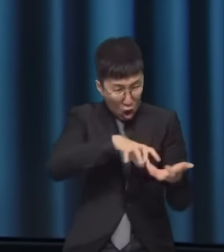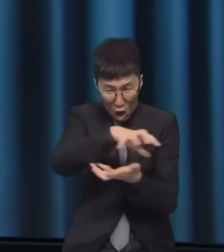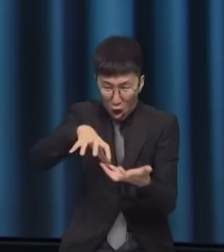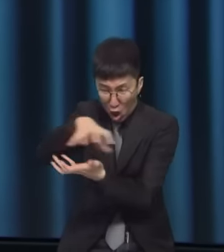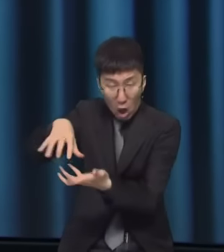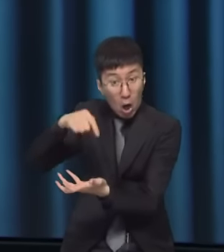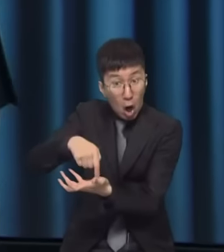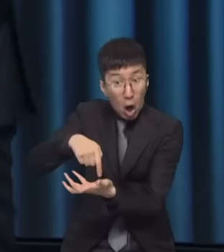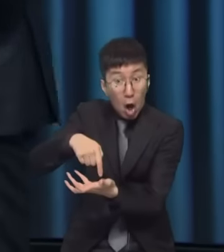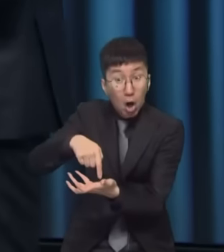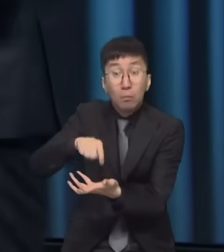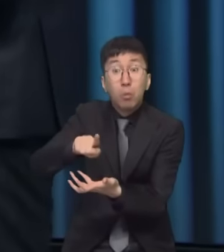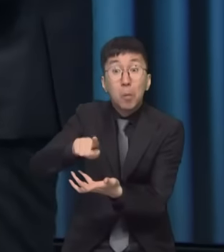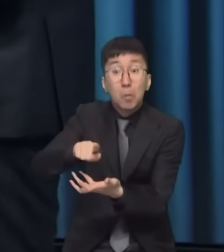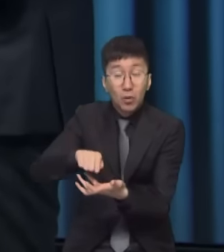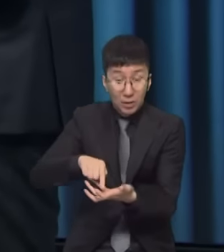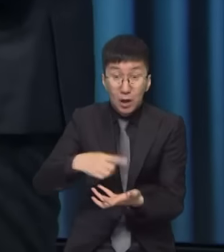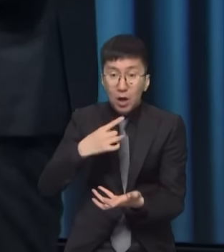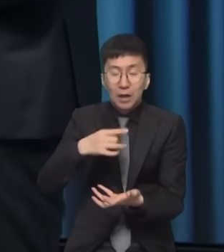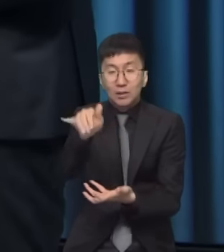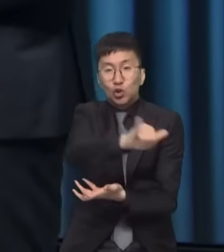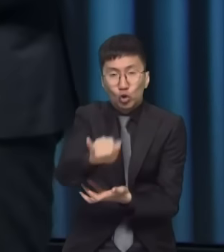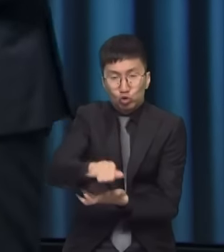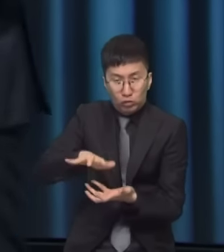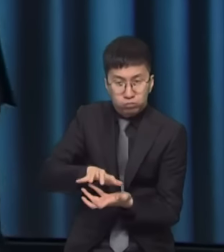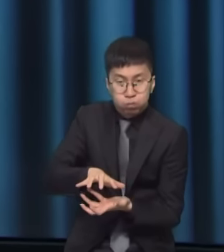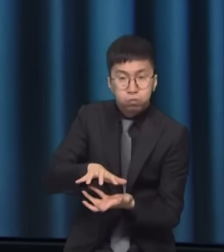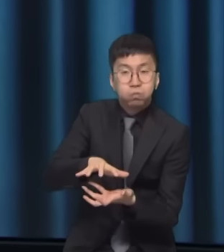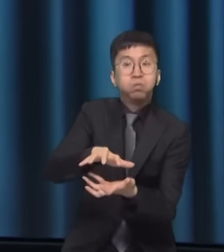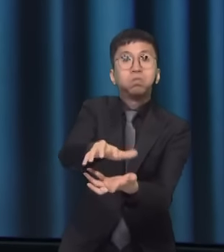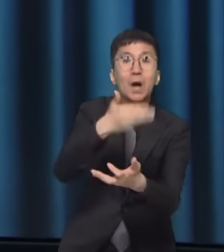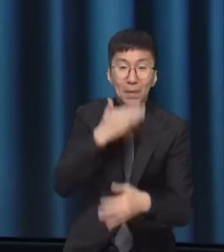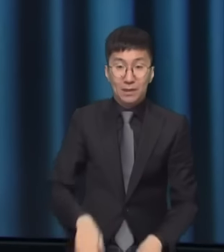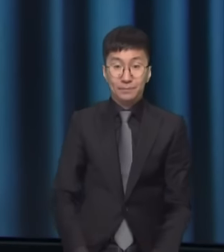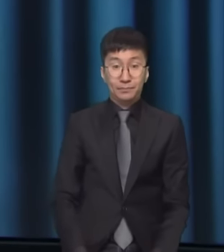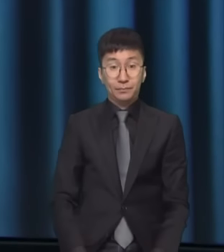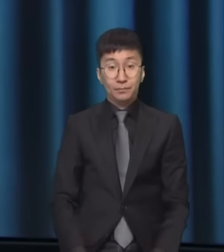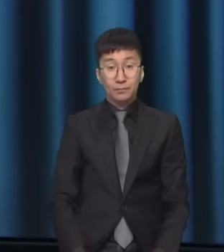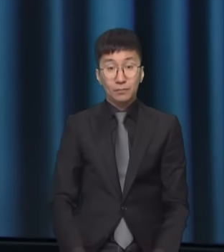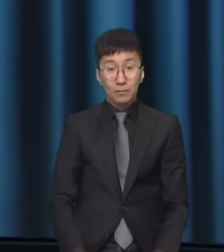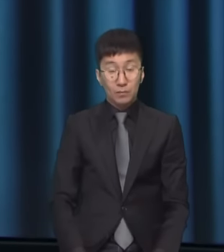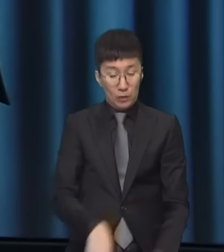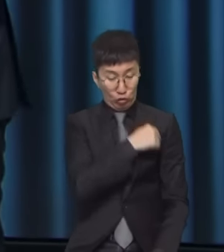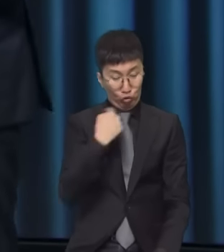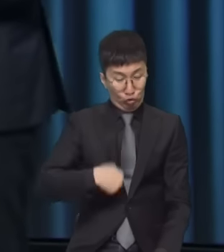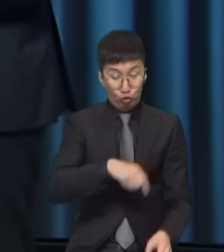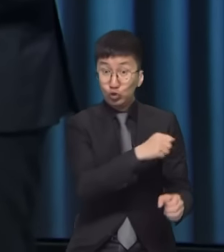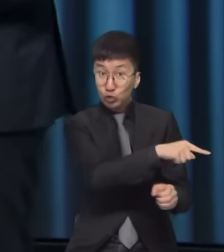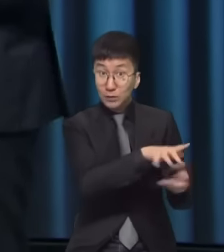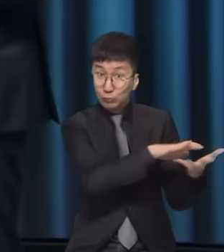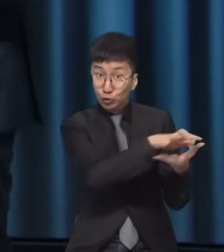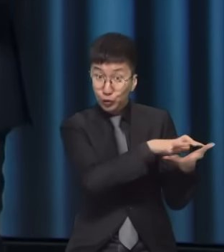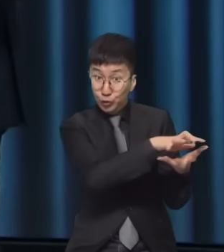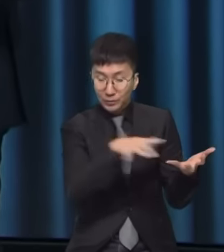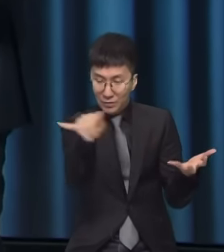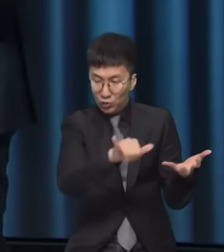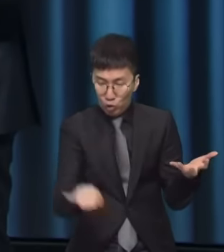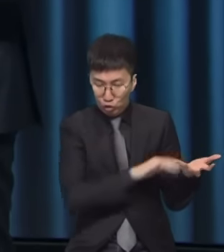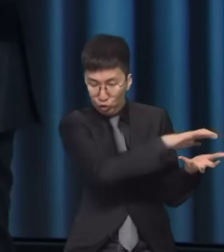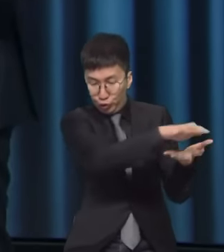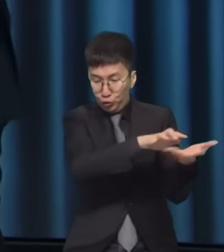길이 주말에 내륙을 향합니다. 주말에는 중국에서부터 만들어진 저기압이 한반도로 접근하는데 저기압은